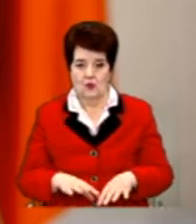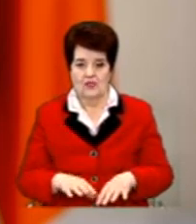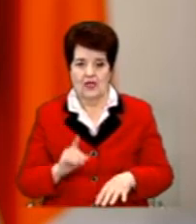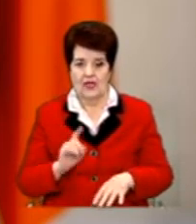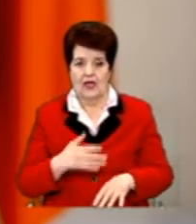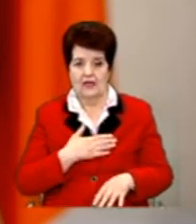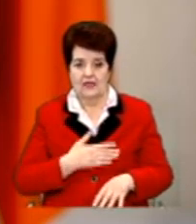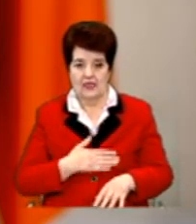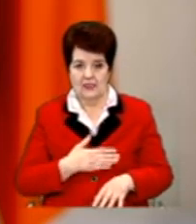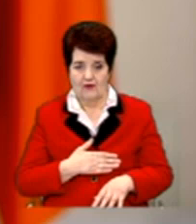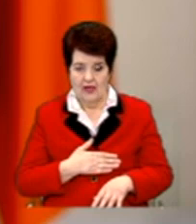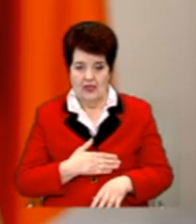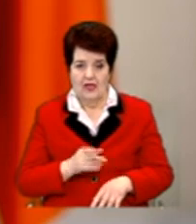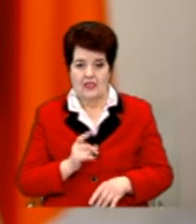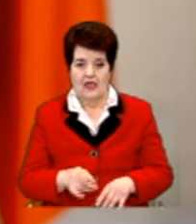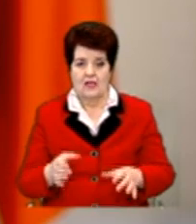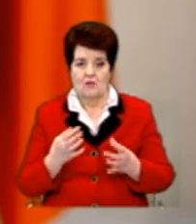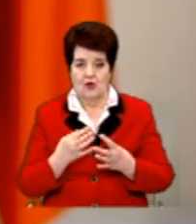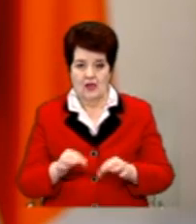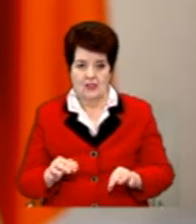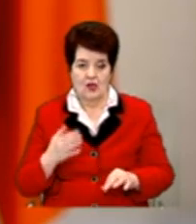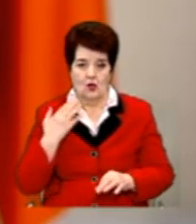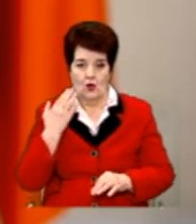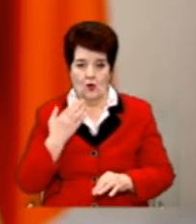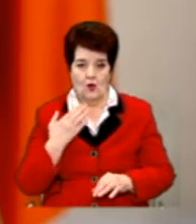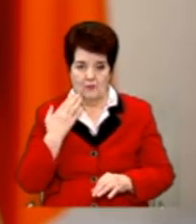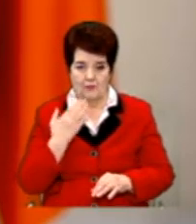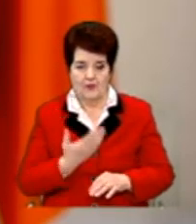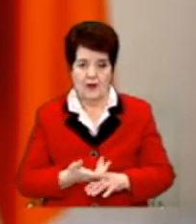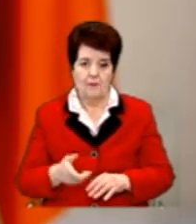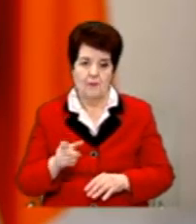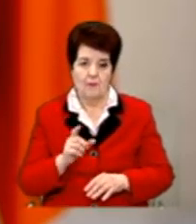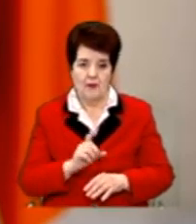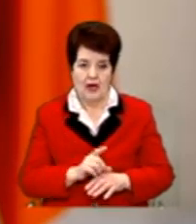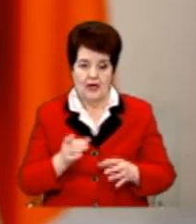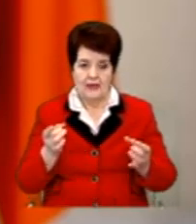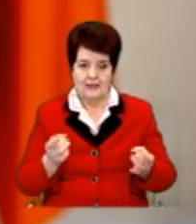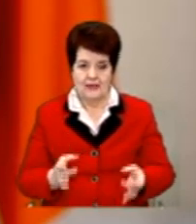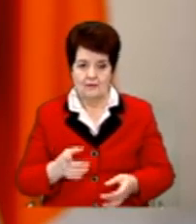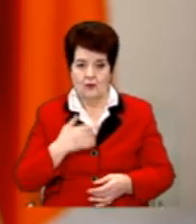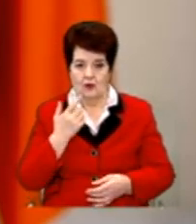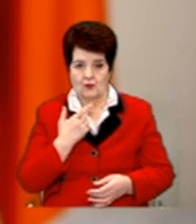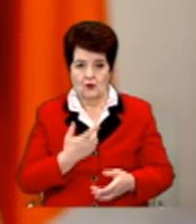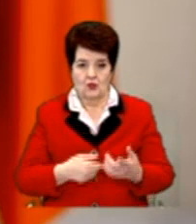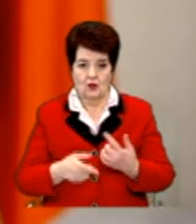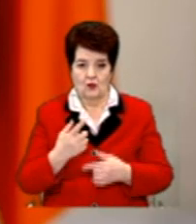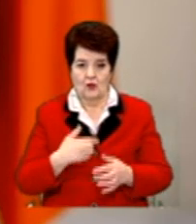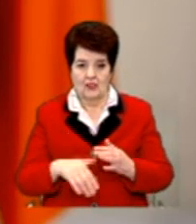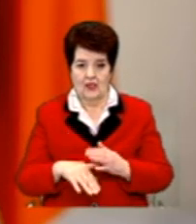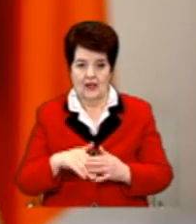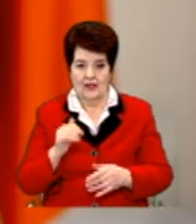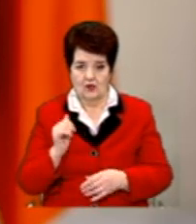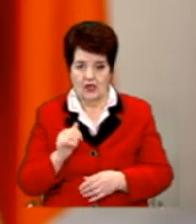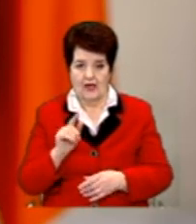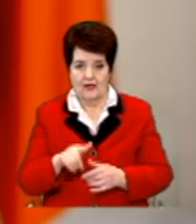satisface nevoia de democrație în România. Mai simplu spus, întoarcerea la electorat